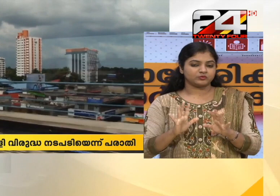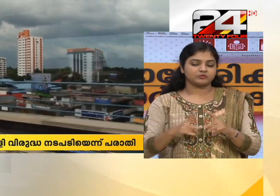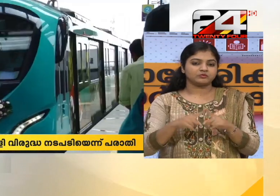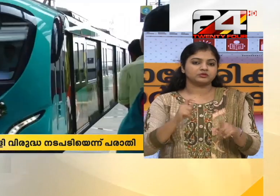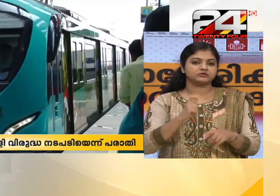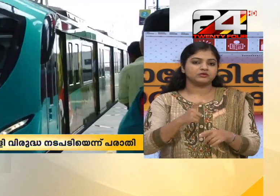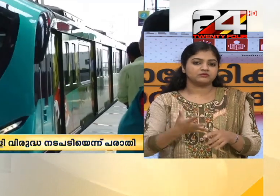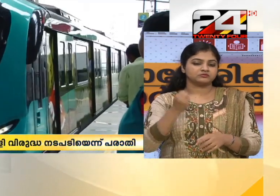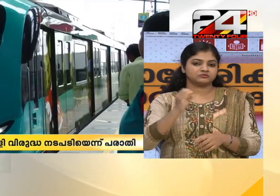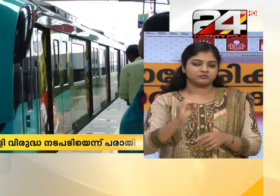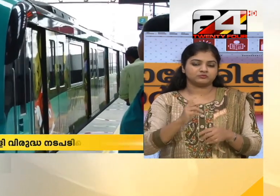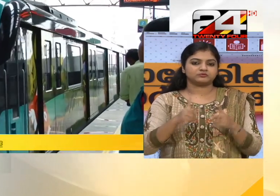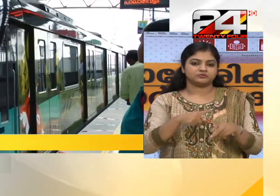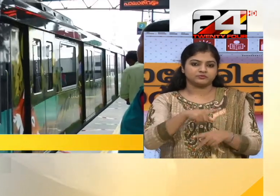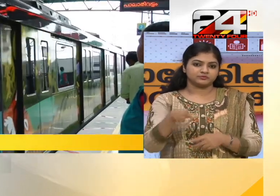ലഭിക്കാത്ത സാഹചര്യത്തിലാണിവർ.